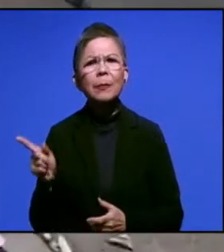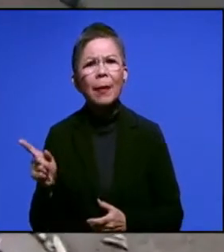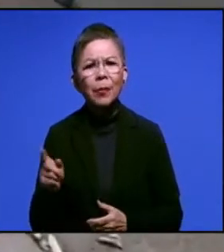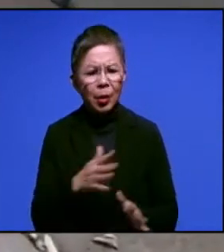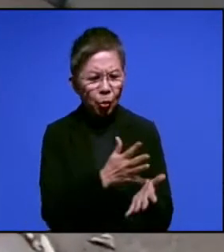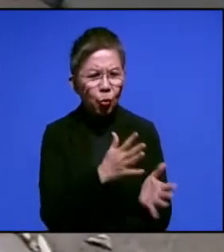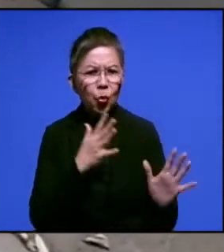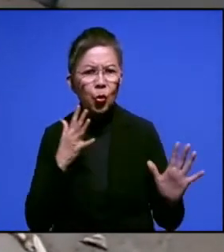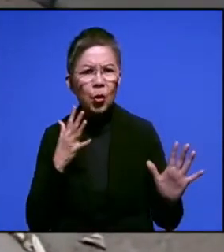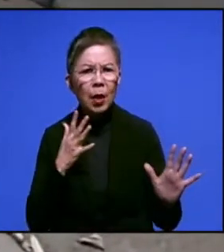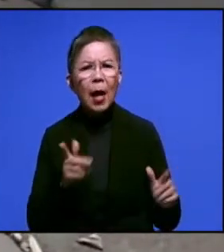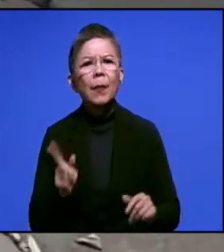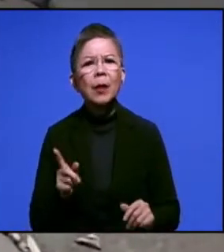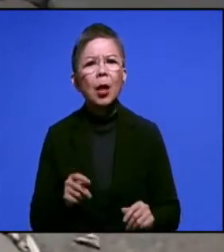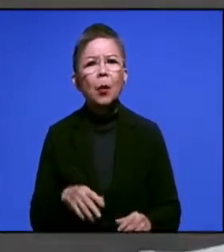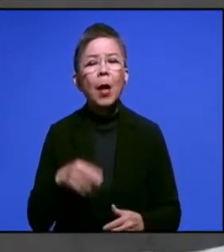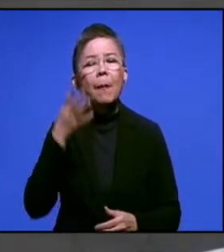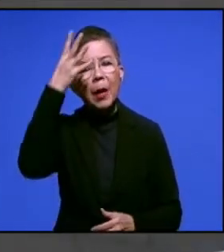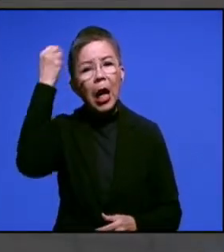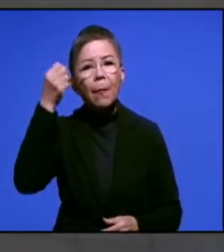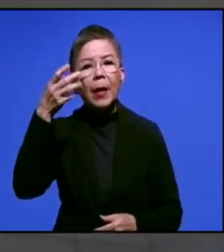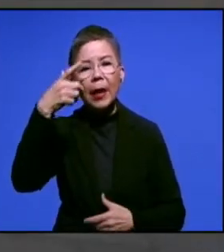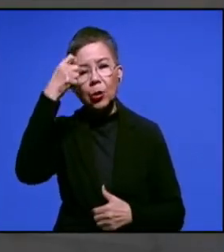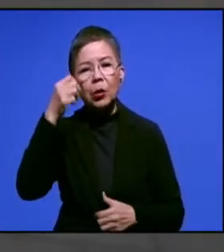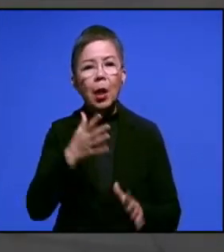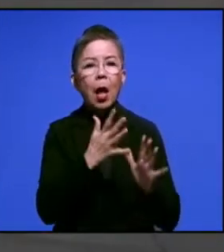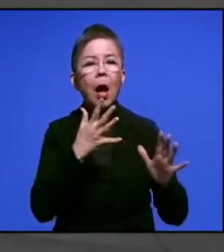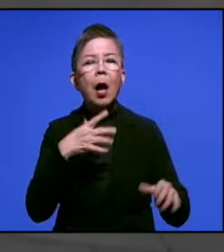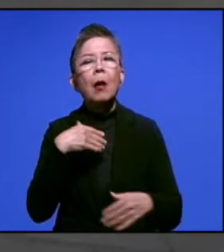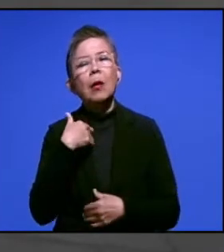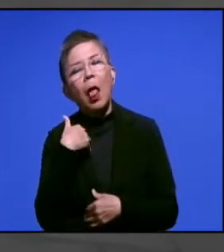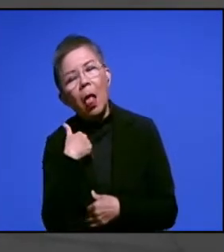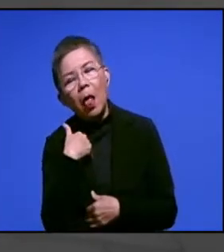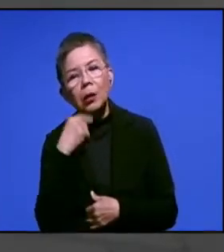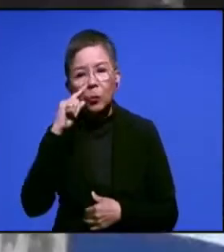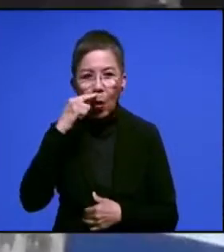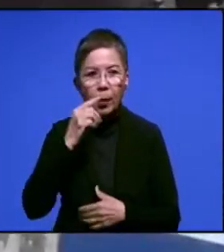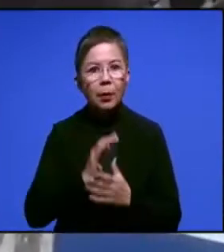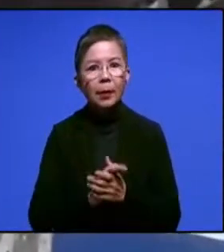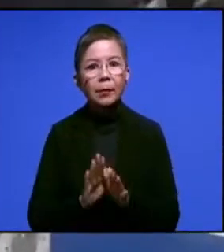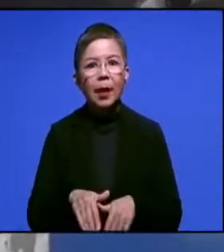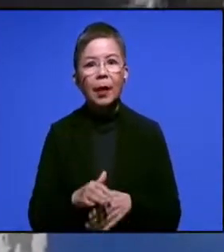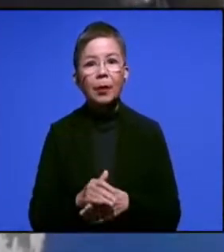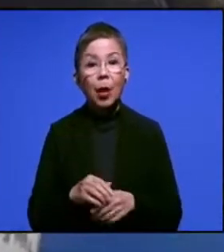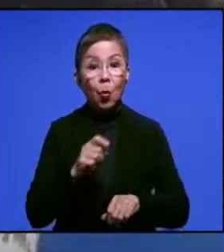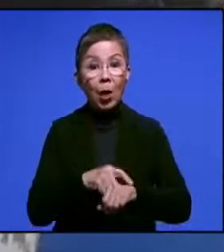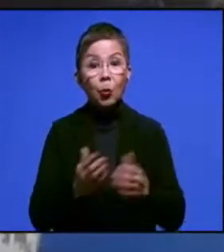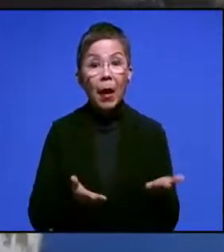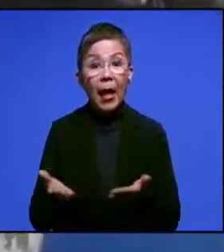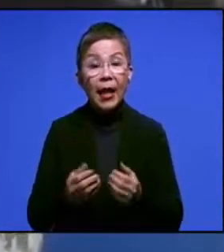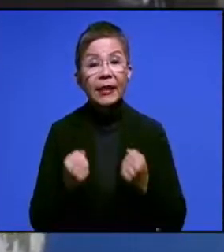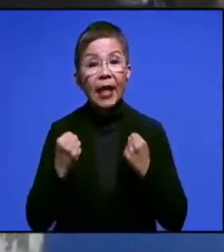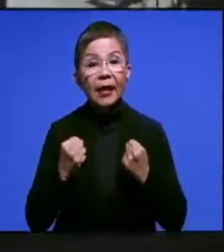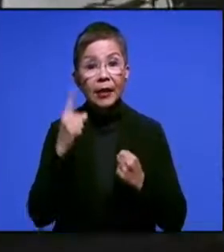menggunakan antrian pengganti seperti ini karena pengalaman pasien yang tidak ingin mengantri lama saat akan berobat apalagi waktu pelayanan